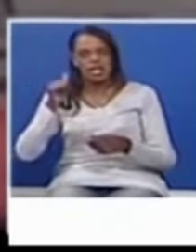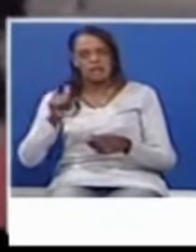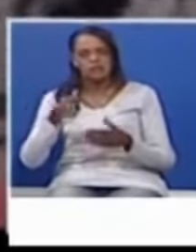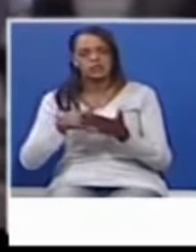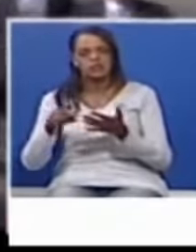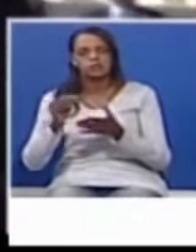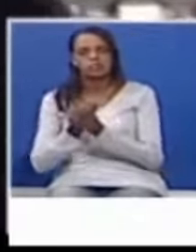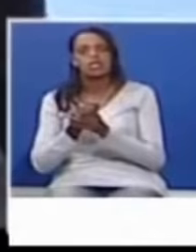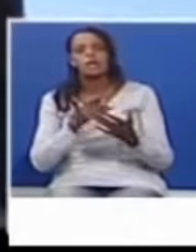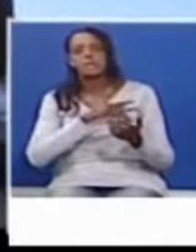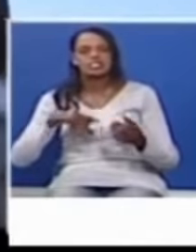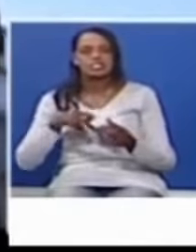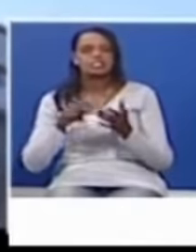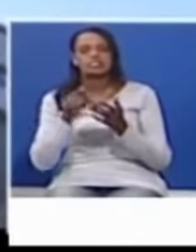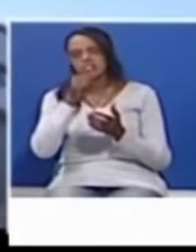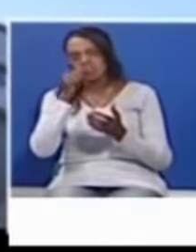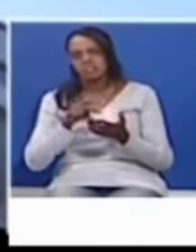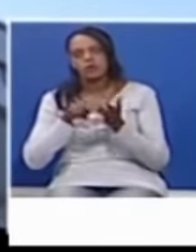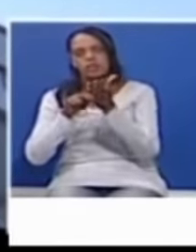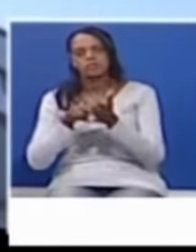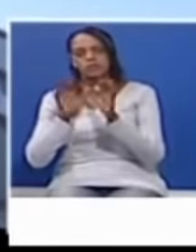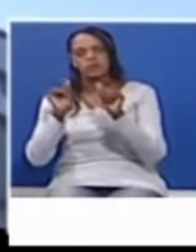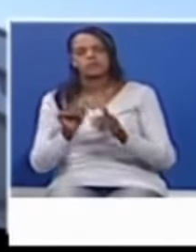مس President Isaias حبيرهم توقع زنيرهم